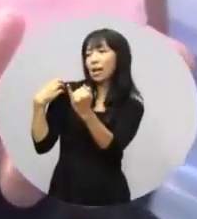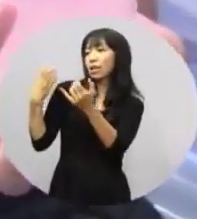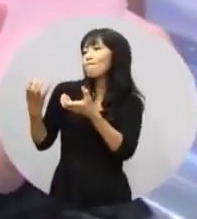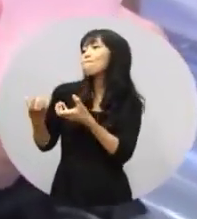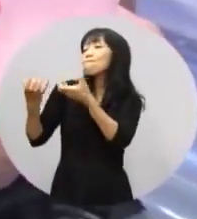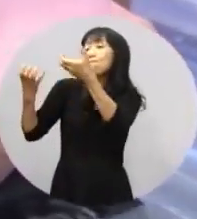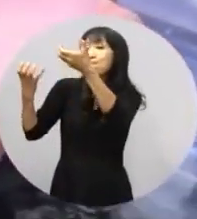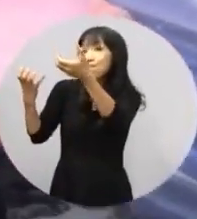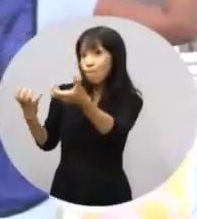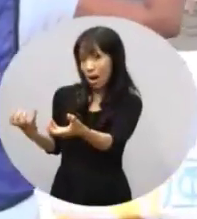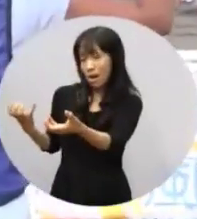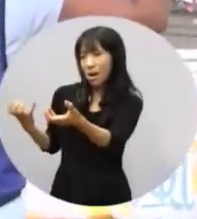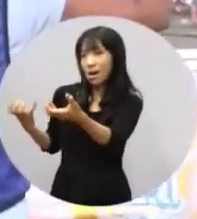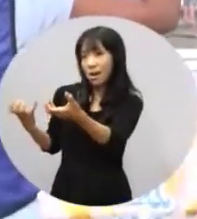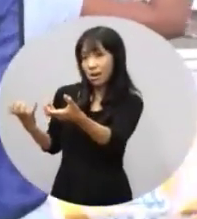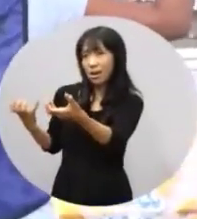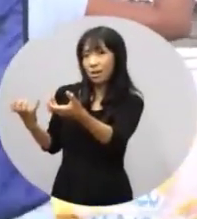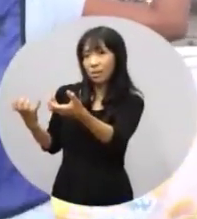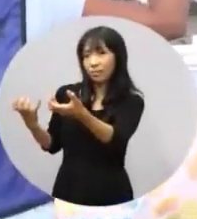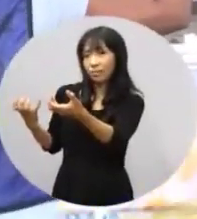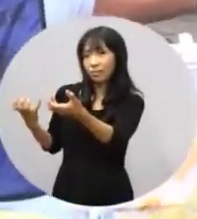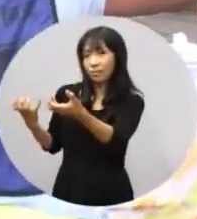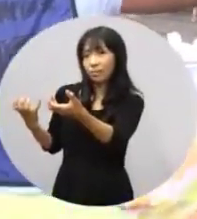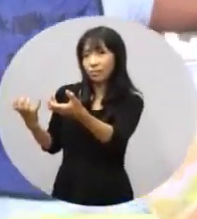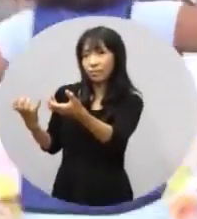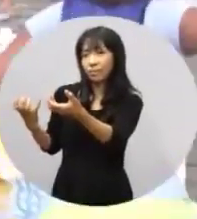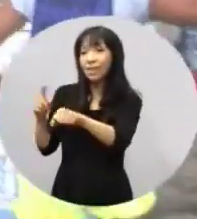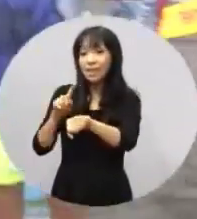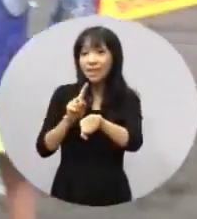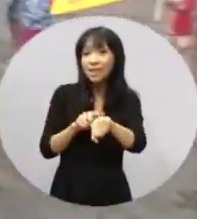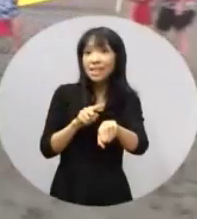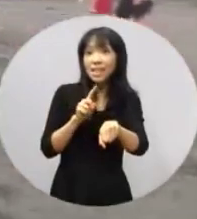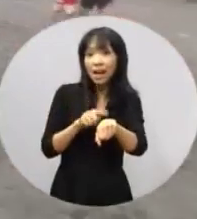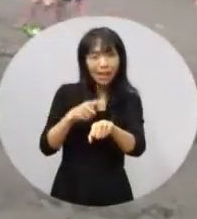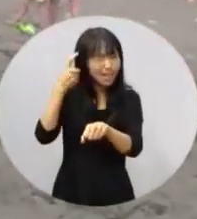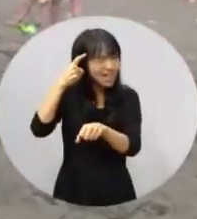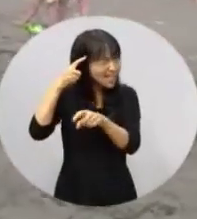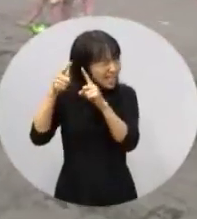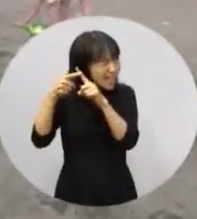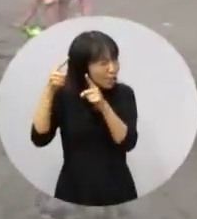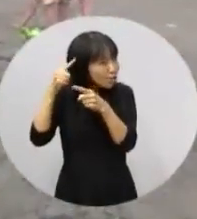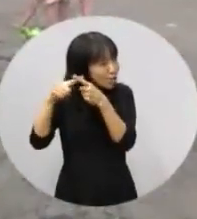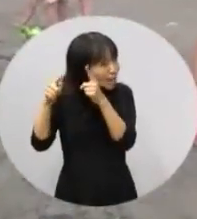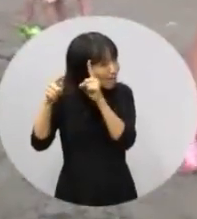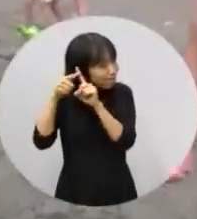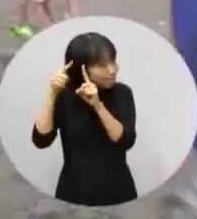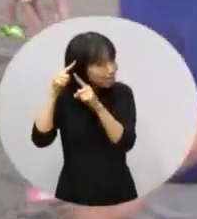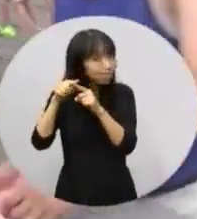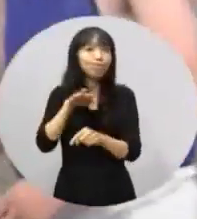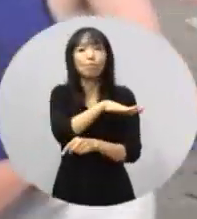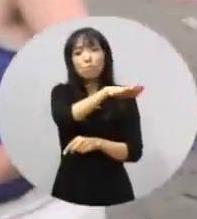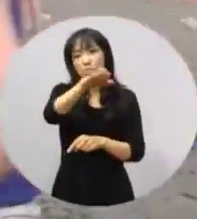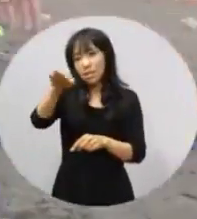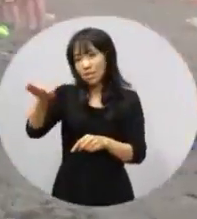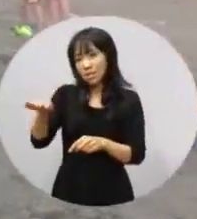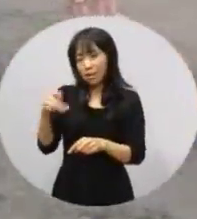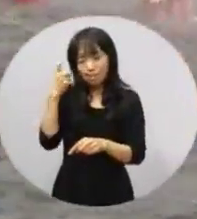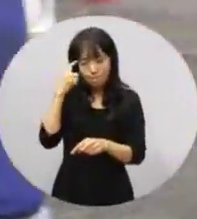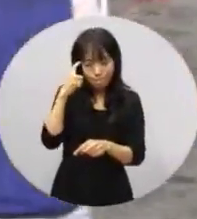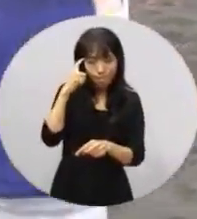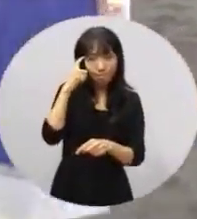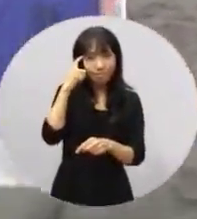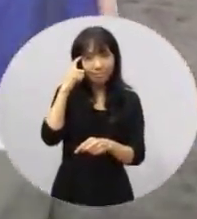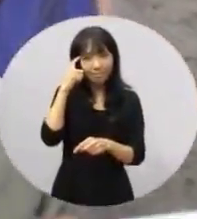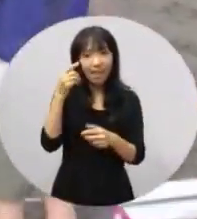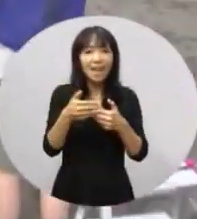ビデやっぱり分赤後その時間にん結構作戦を考えたらティッカーみんな戦略を練ってくるんで